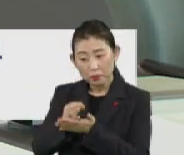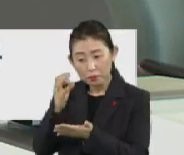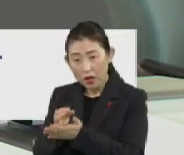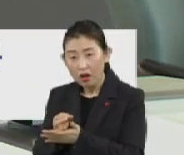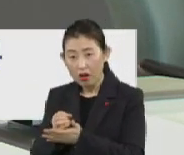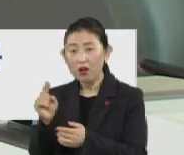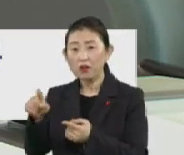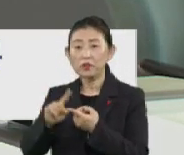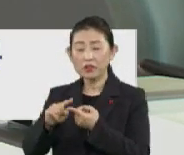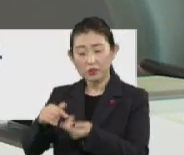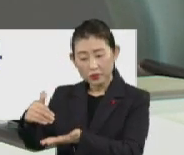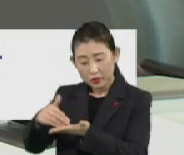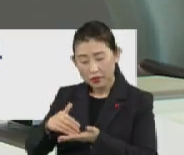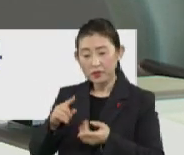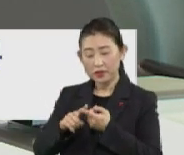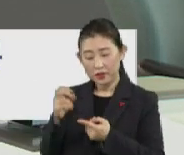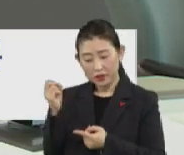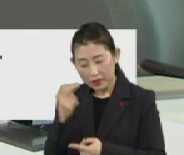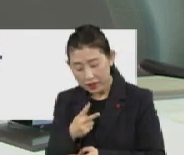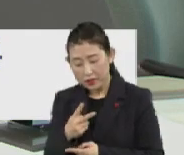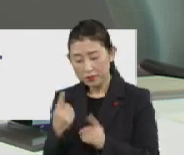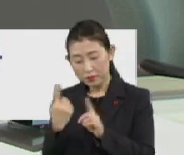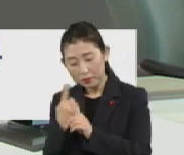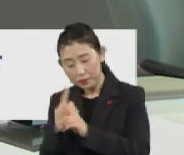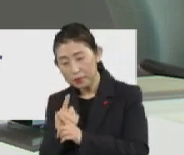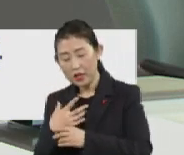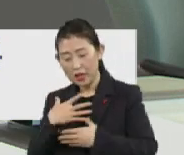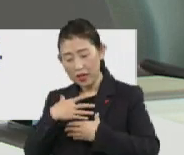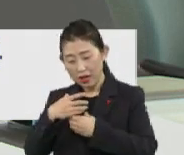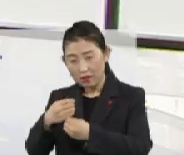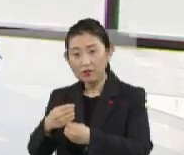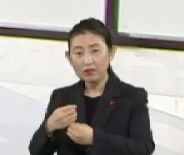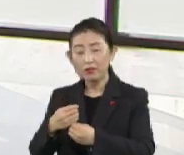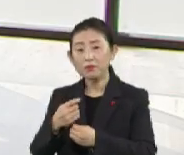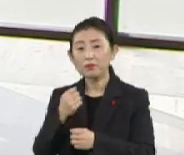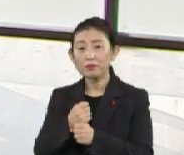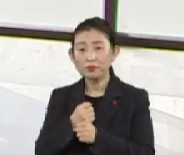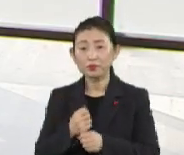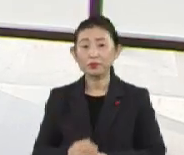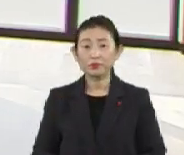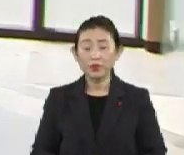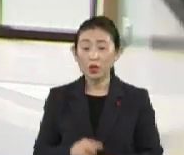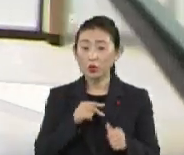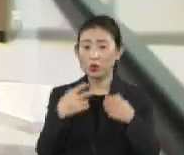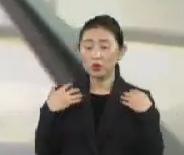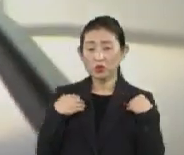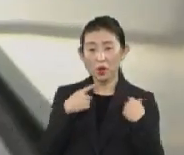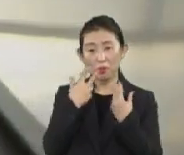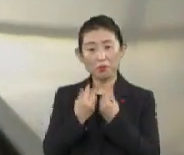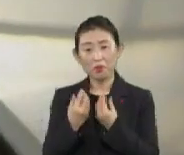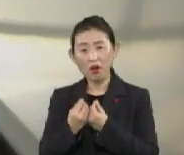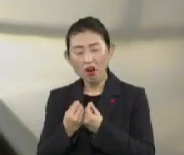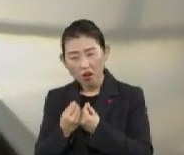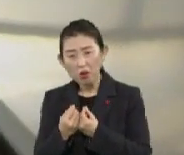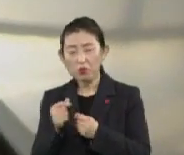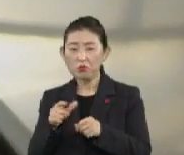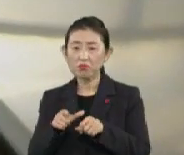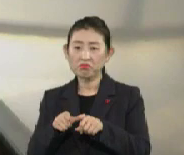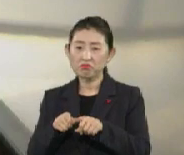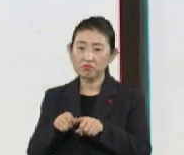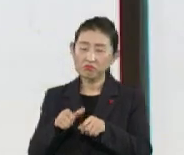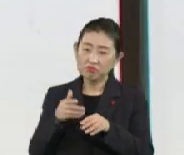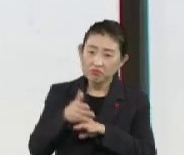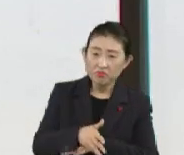또 이런 부분도 저희가 다시 대책을 세워서 안전하게. 하지만 교육청의 해명은 뒤늦은 대응이란